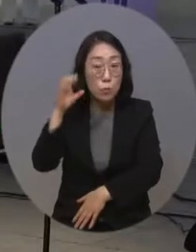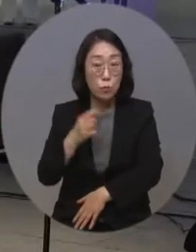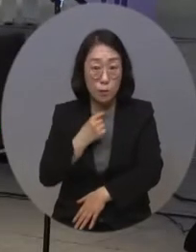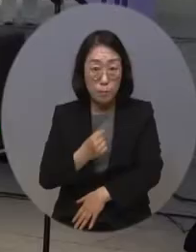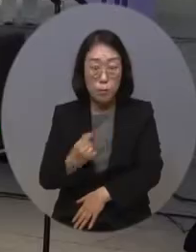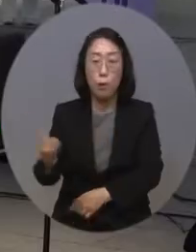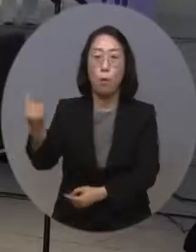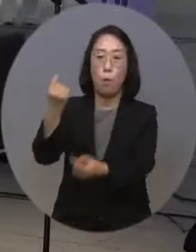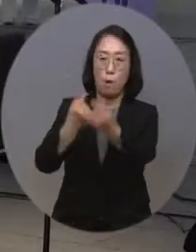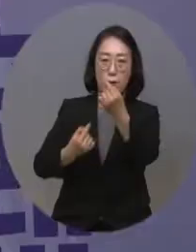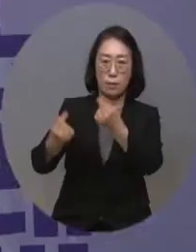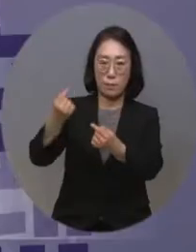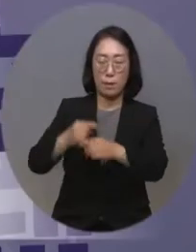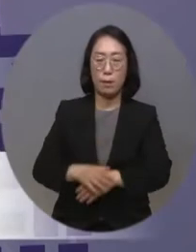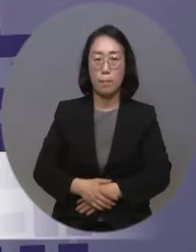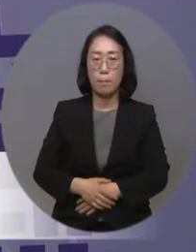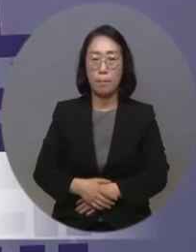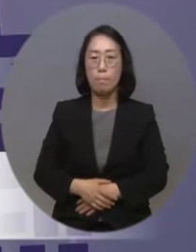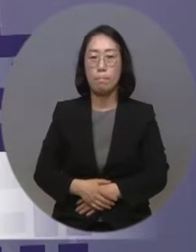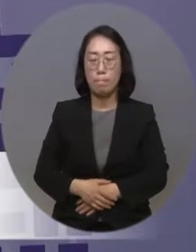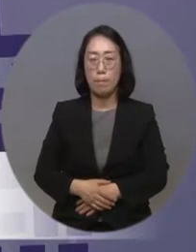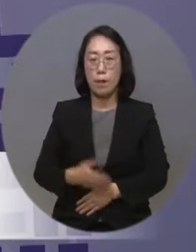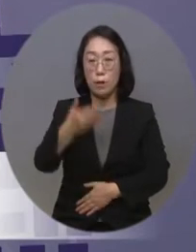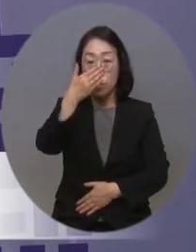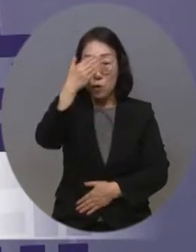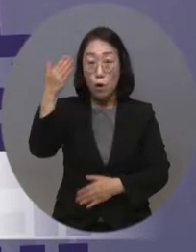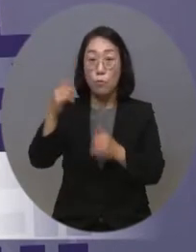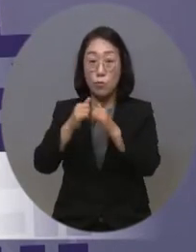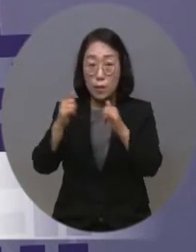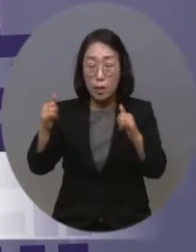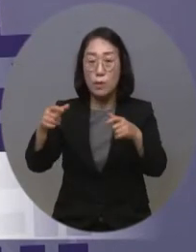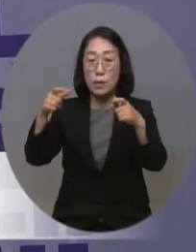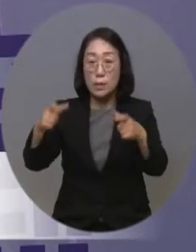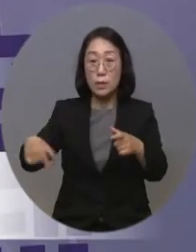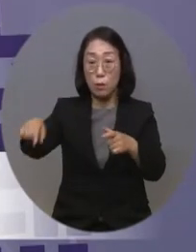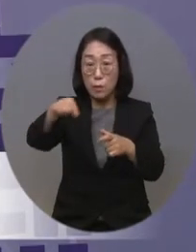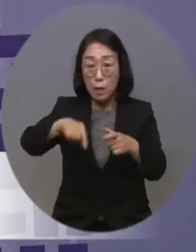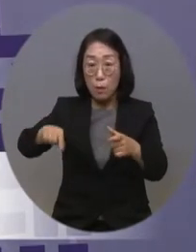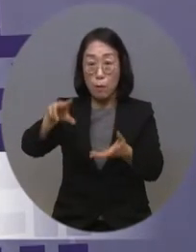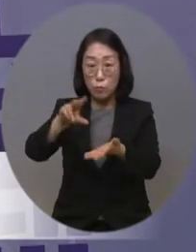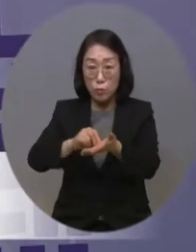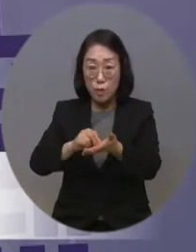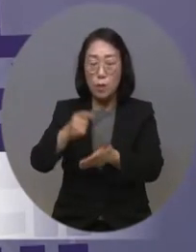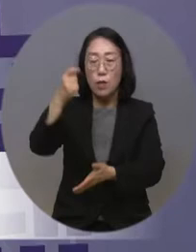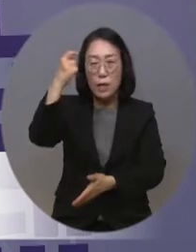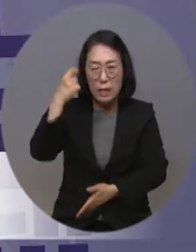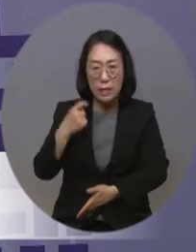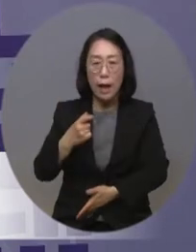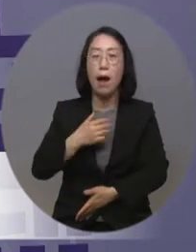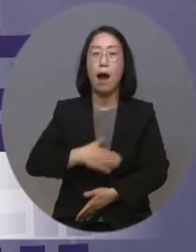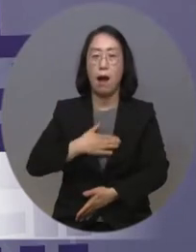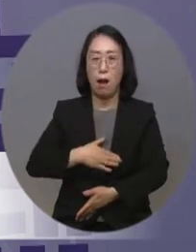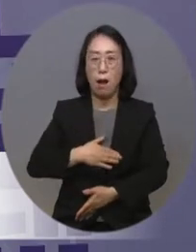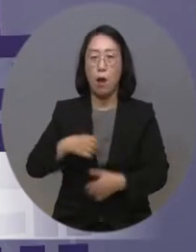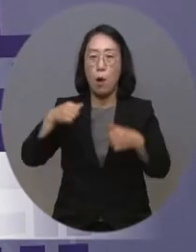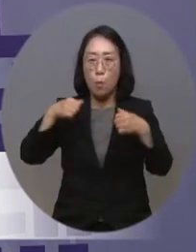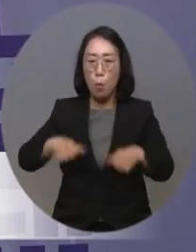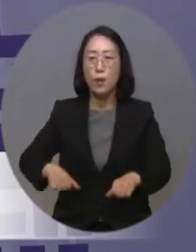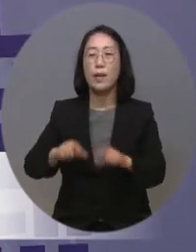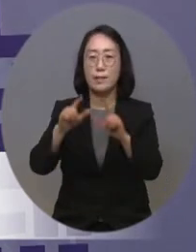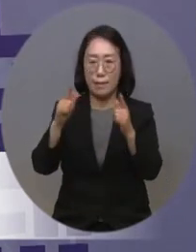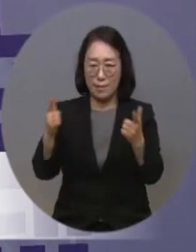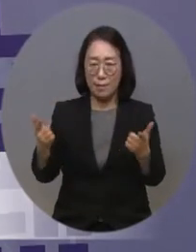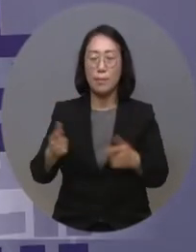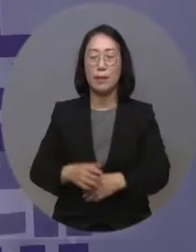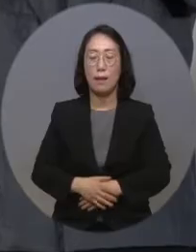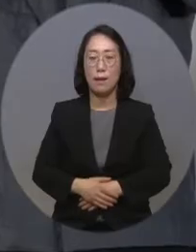위해 방문했습니다. 청년들은 지역사회 그리고 문제에 대해서 인지를 하고 있고 거기에 대해서 포기하고 있지 않다라는